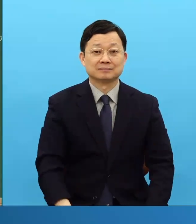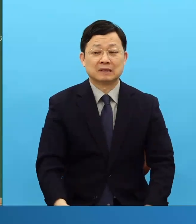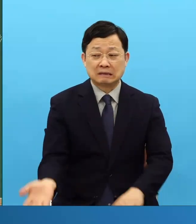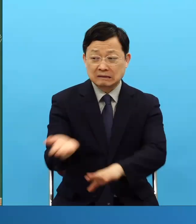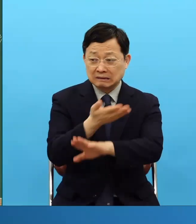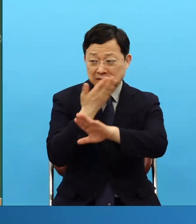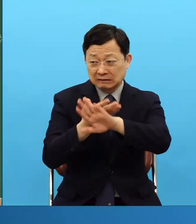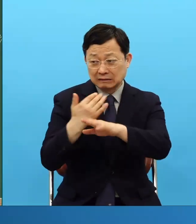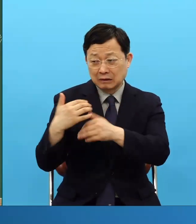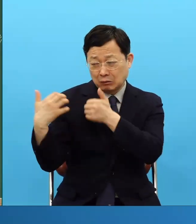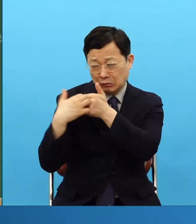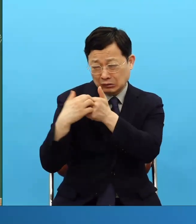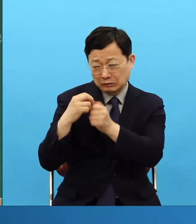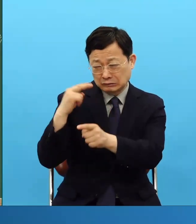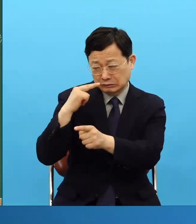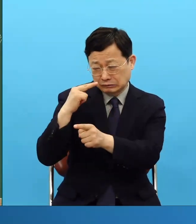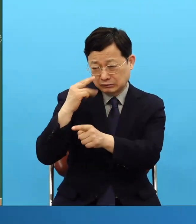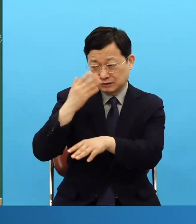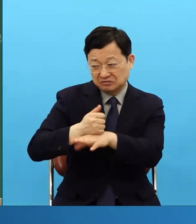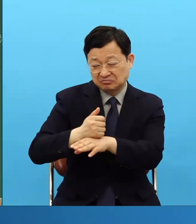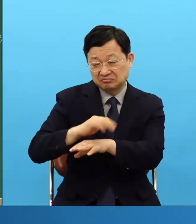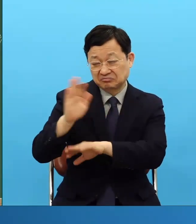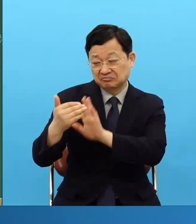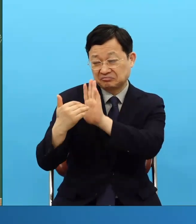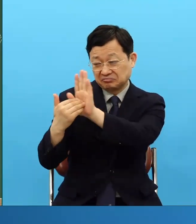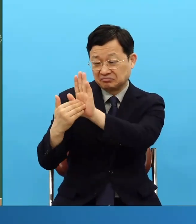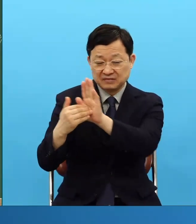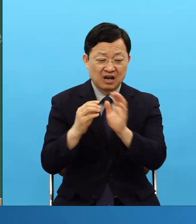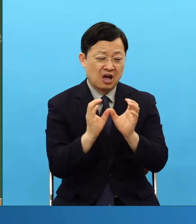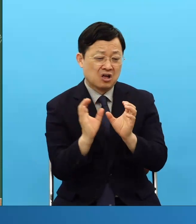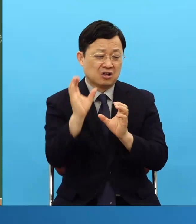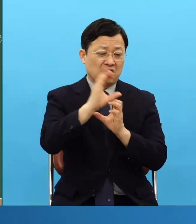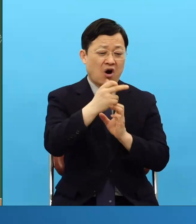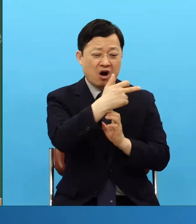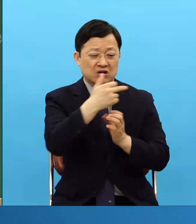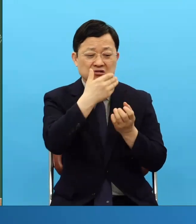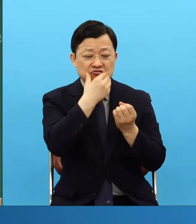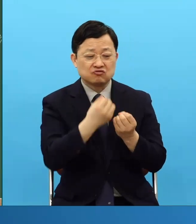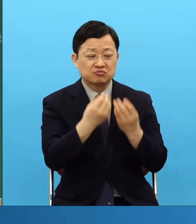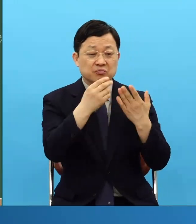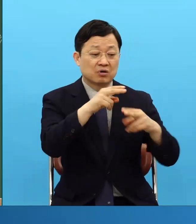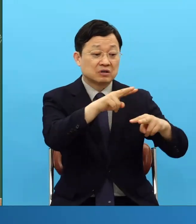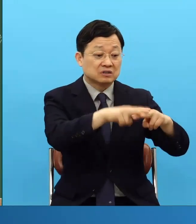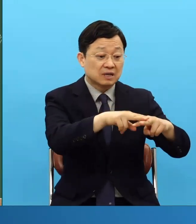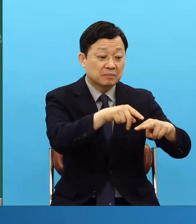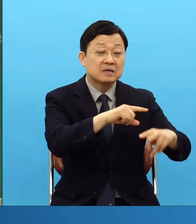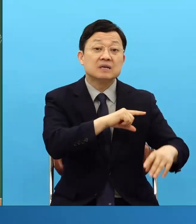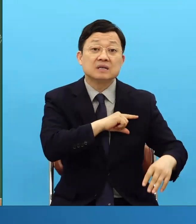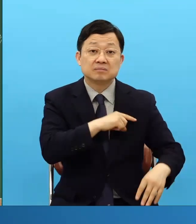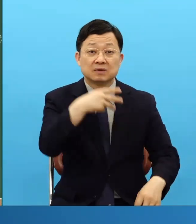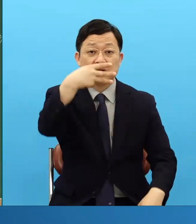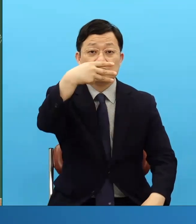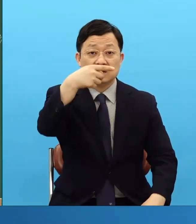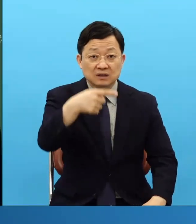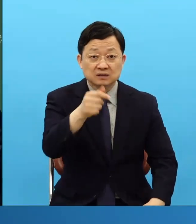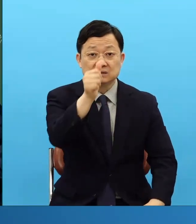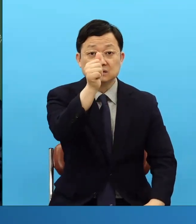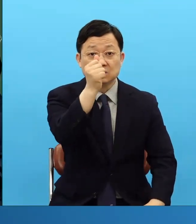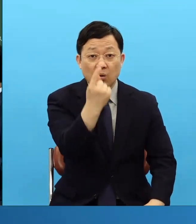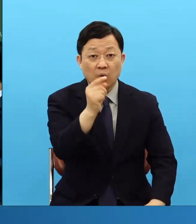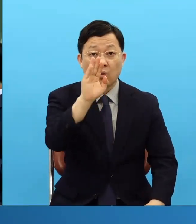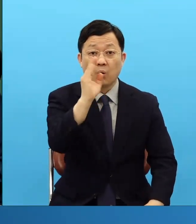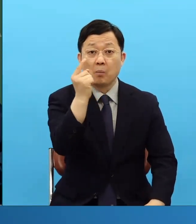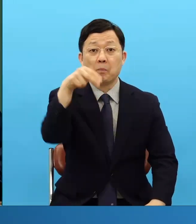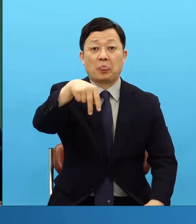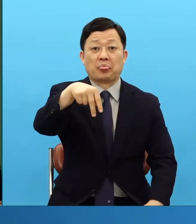공격을 시기하니까 르호봇이라고 하는 하나님 더 큰 축복을 줬어요. 예, 이기게 만드는 겁니다. And when other people